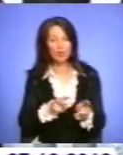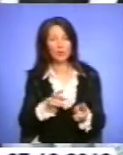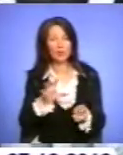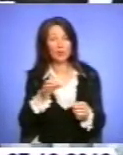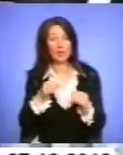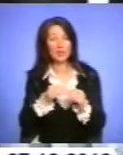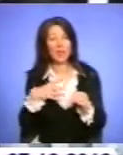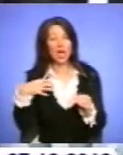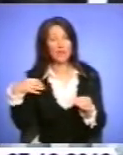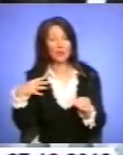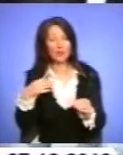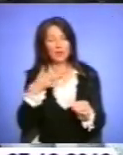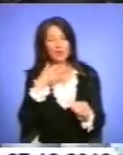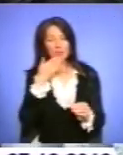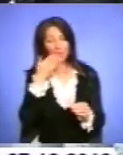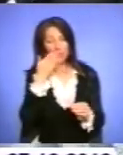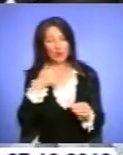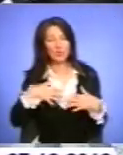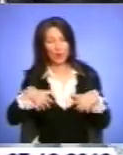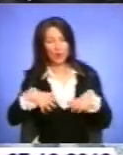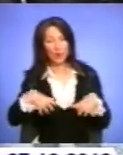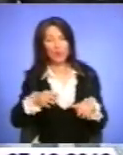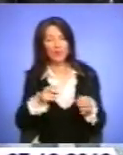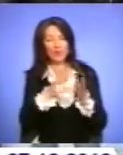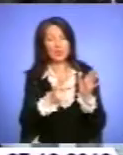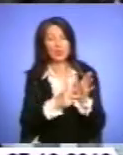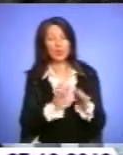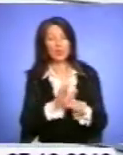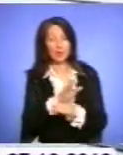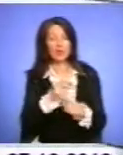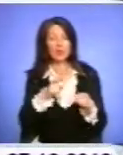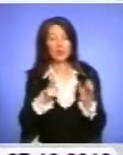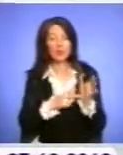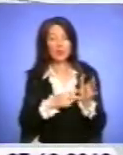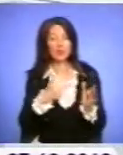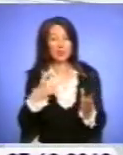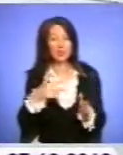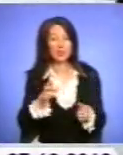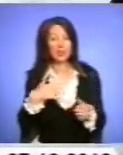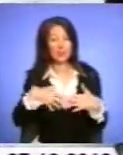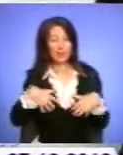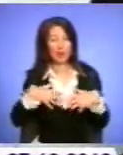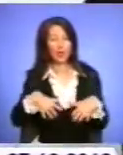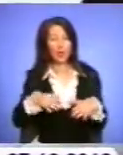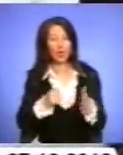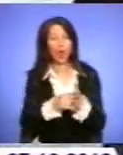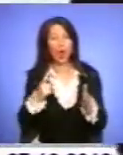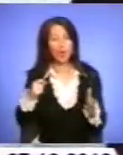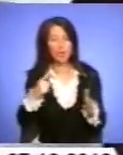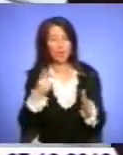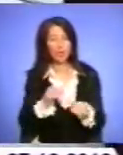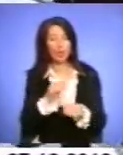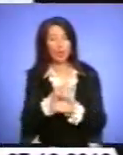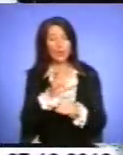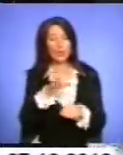510, Львів-Сімферополь. 18:43 відправляється, 17:30 в Сімферополі. І ще до Одеси один додатковий поїзд,